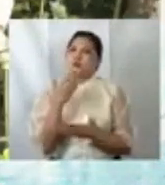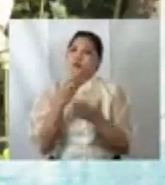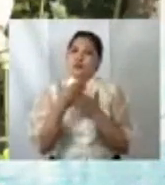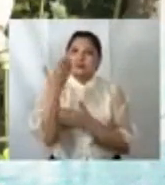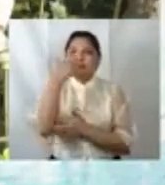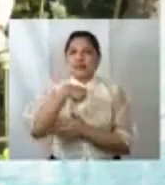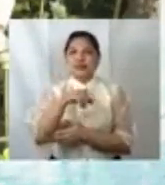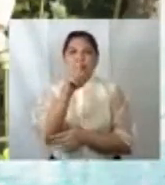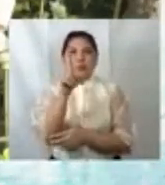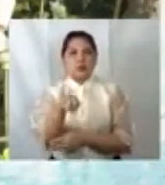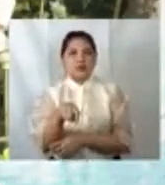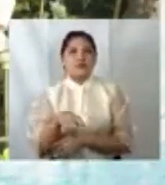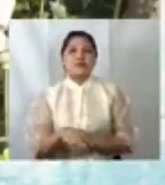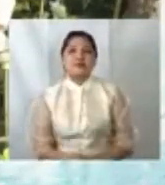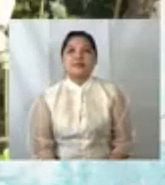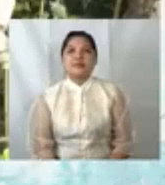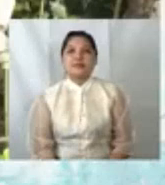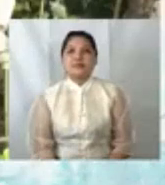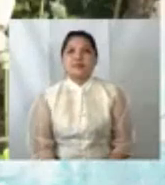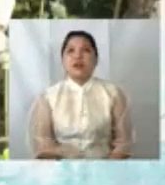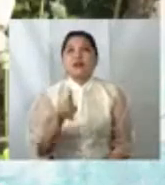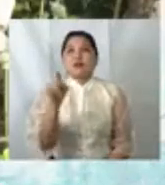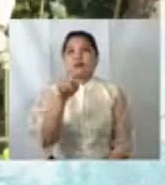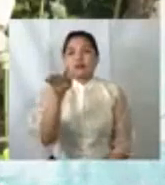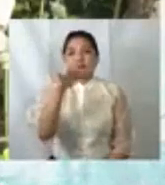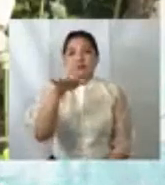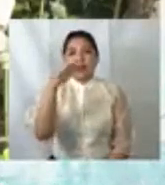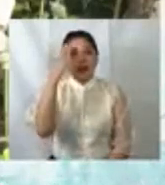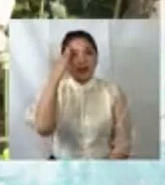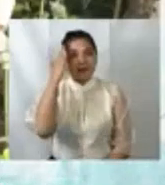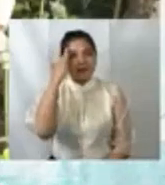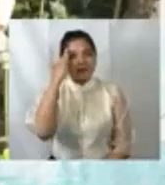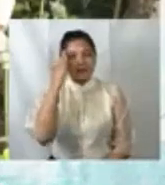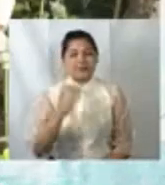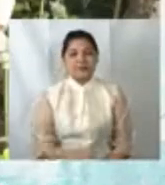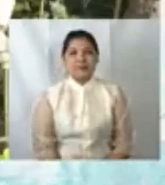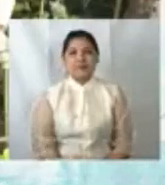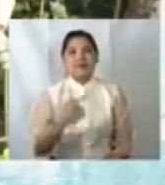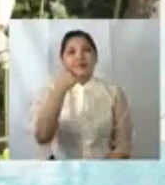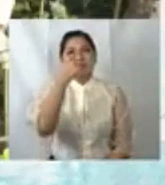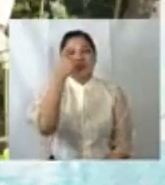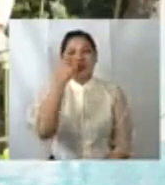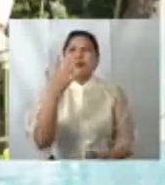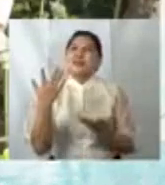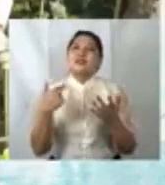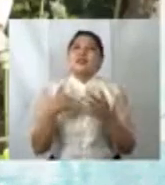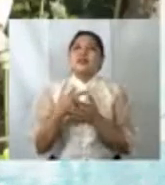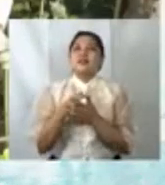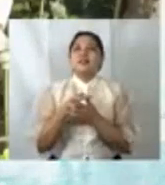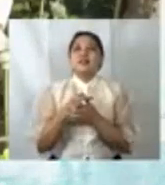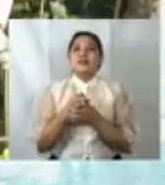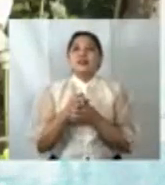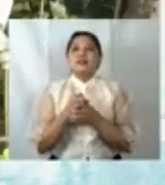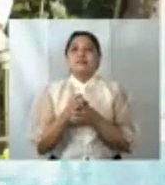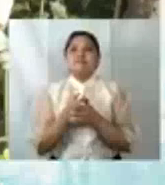Sapagkat, alam nyo, dahil, kasi ang pinakamatinding